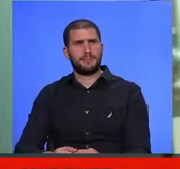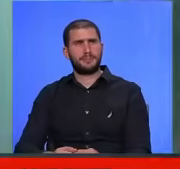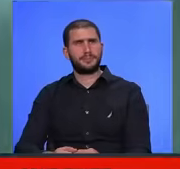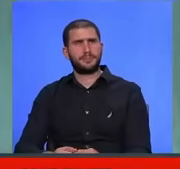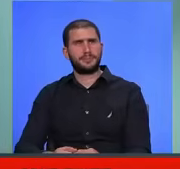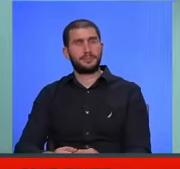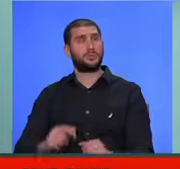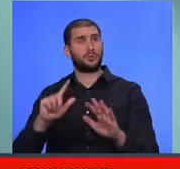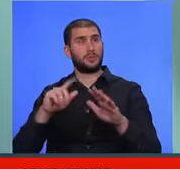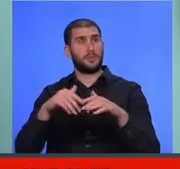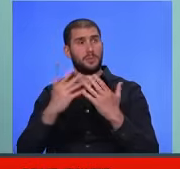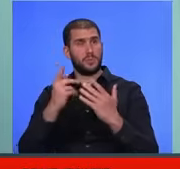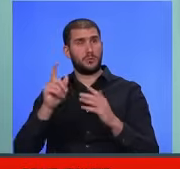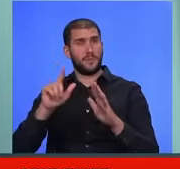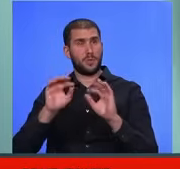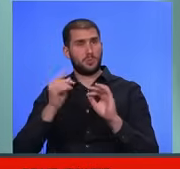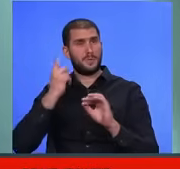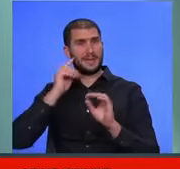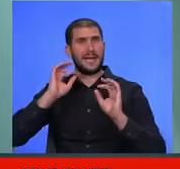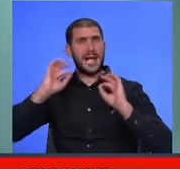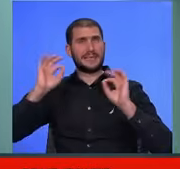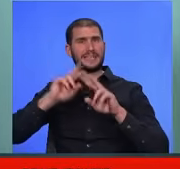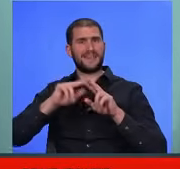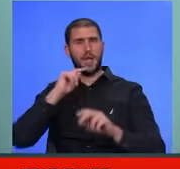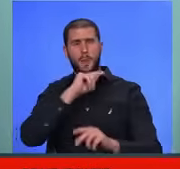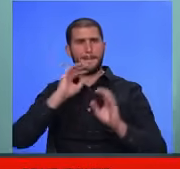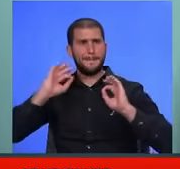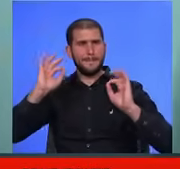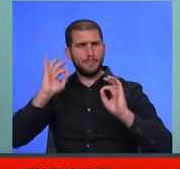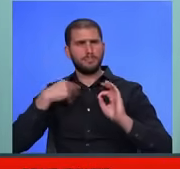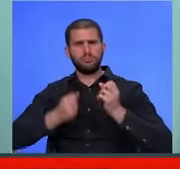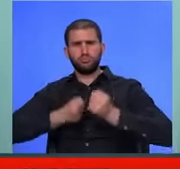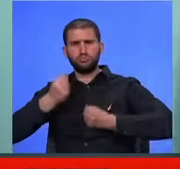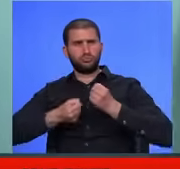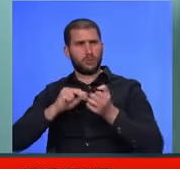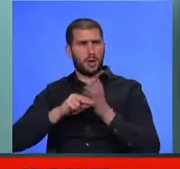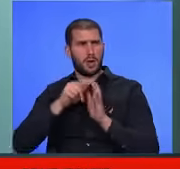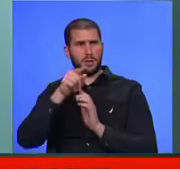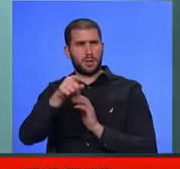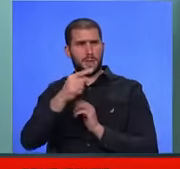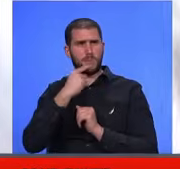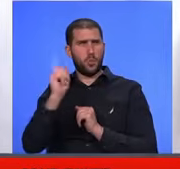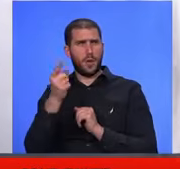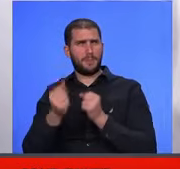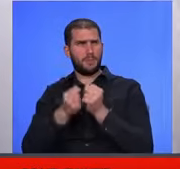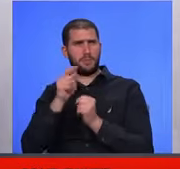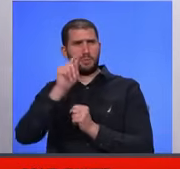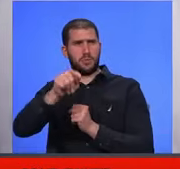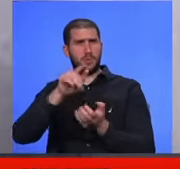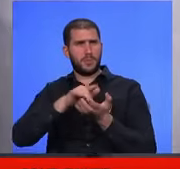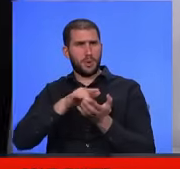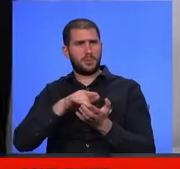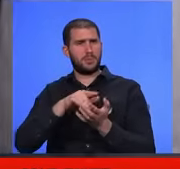เช้าวันที่7ผมได้ยินเสียงเซวะอาดมผมก็วิ่งเข้าในห้องนี ้ฉันน